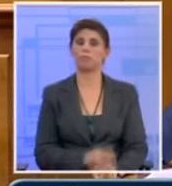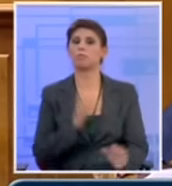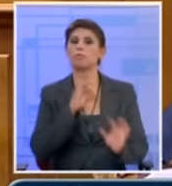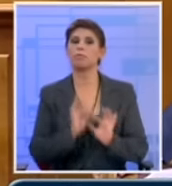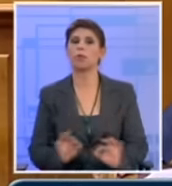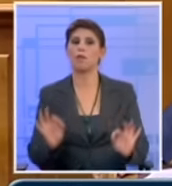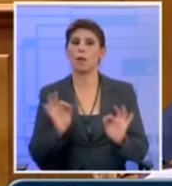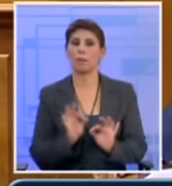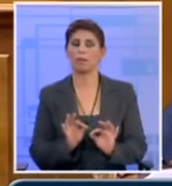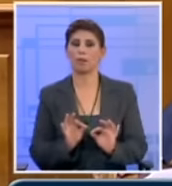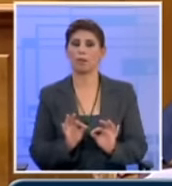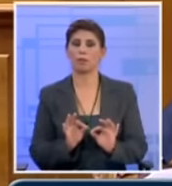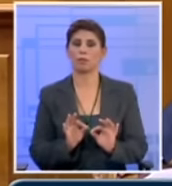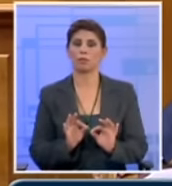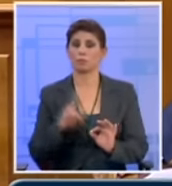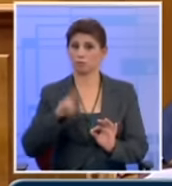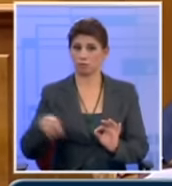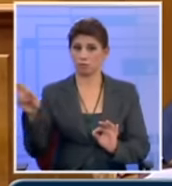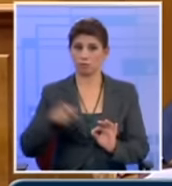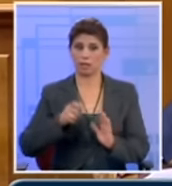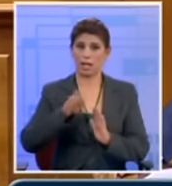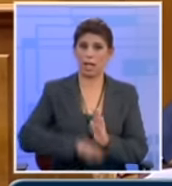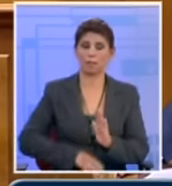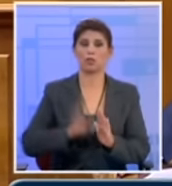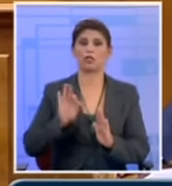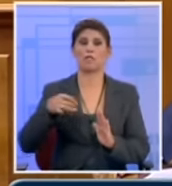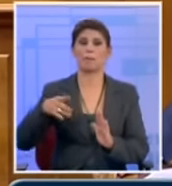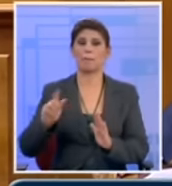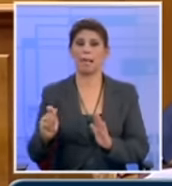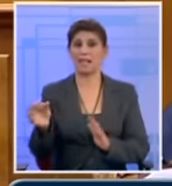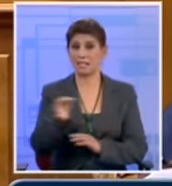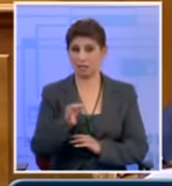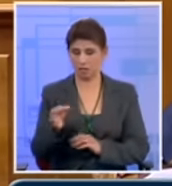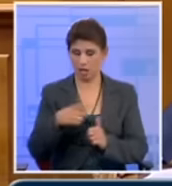προβλέπατε και την κατάργηση της έκπτωσης του ΦΠΑ στα νησιά,